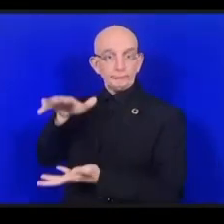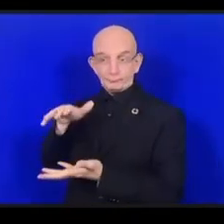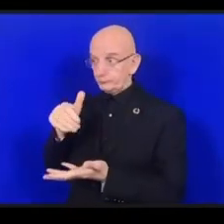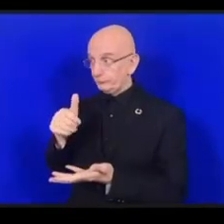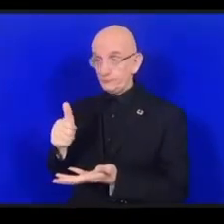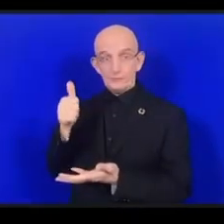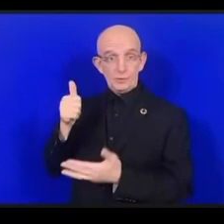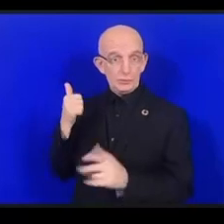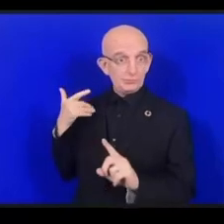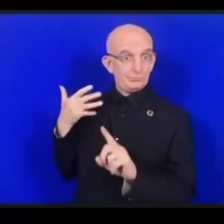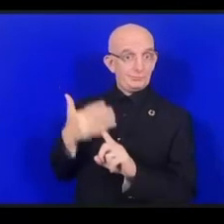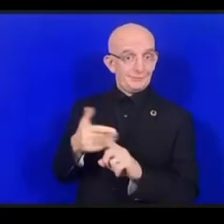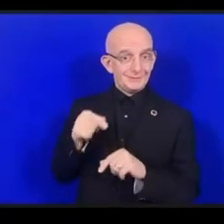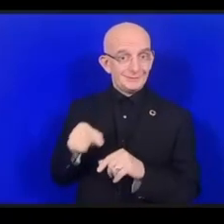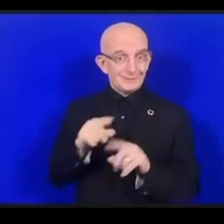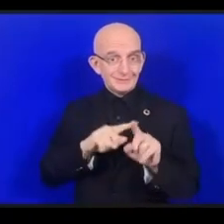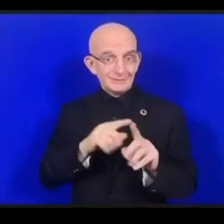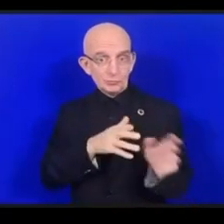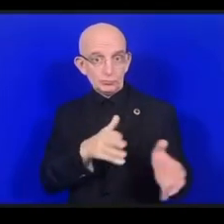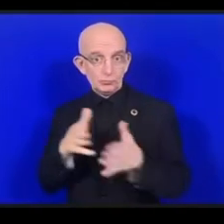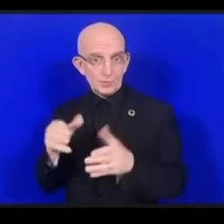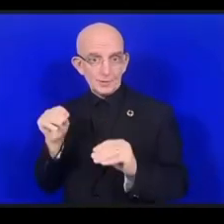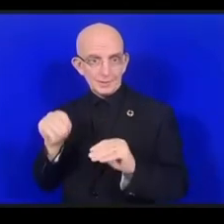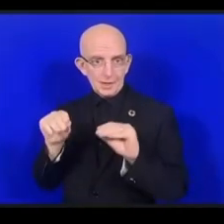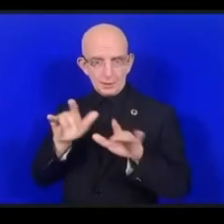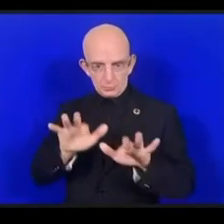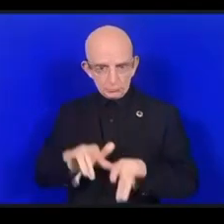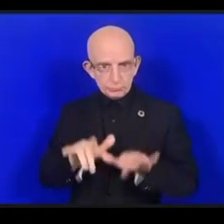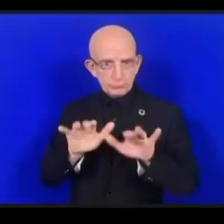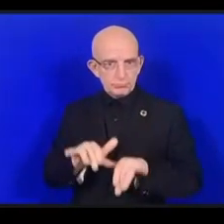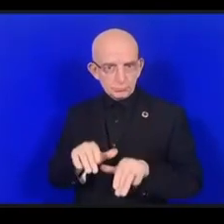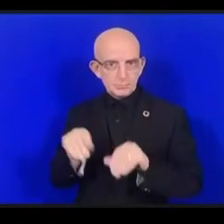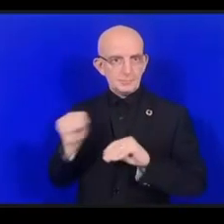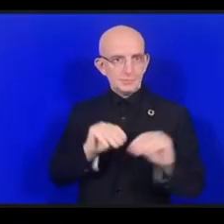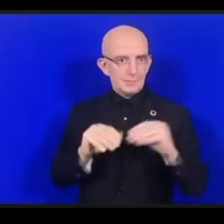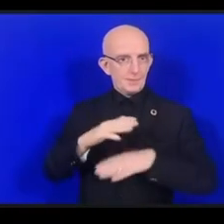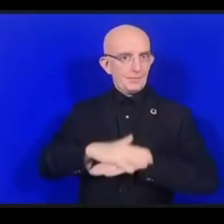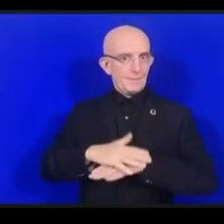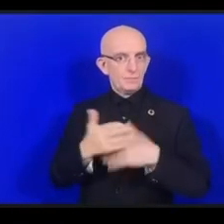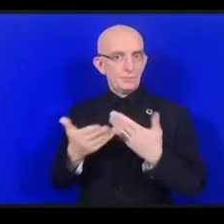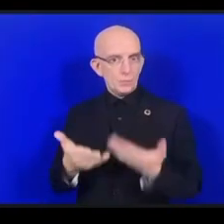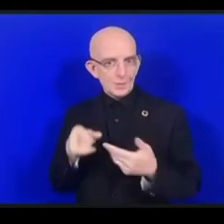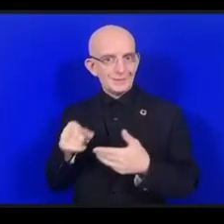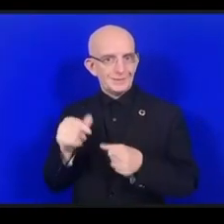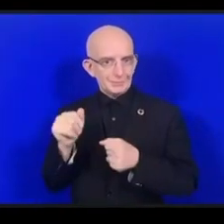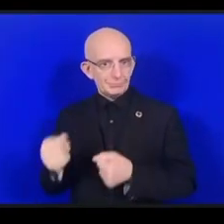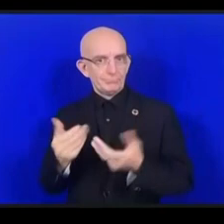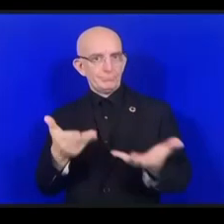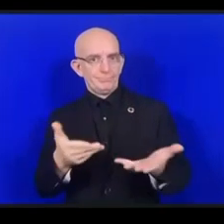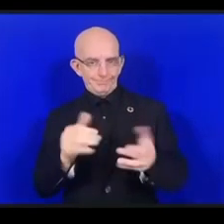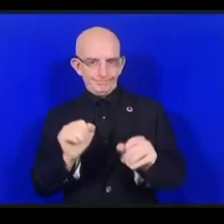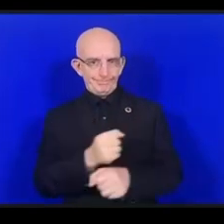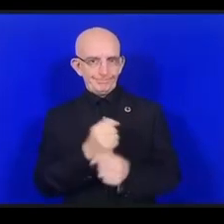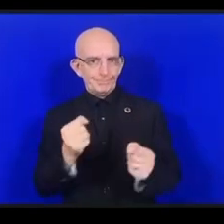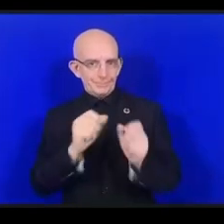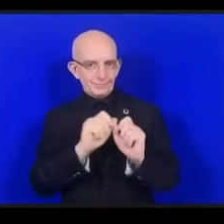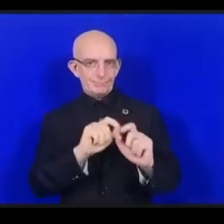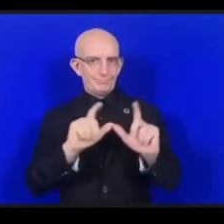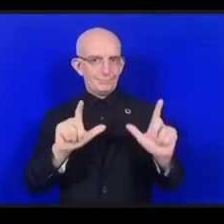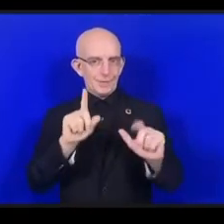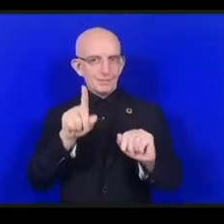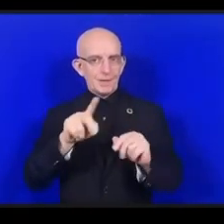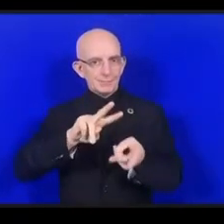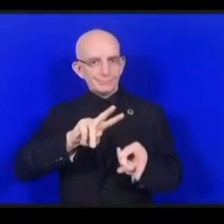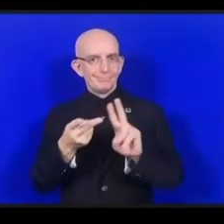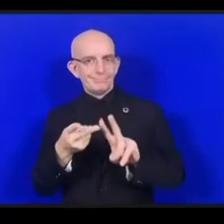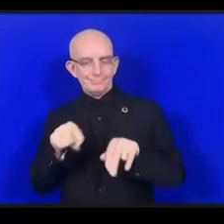话呢，就会让整个开发过程更加简单。 在我们的教育体系当中呢，